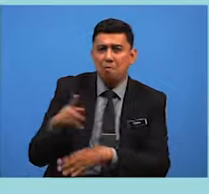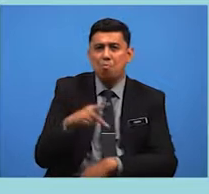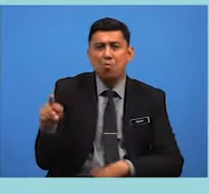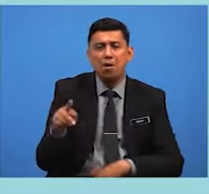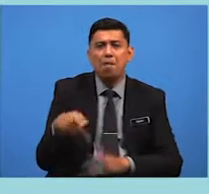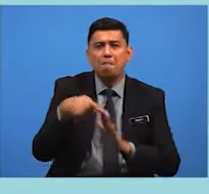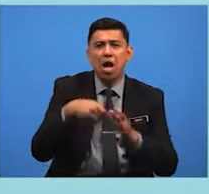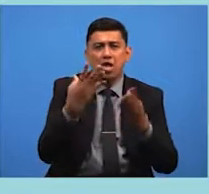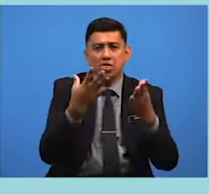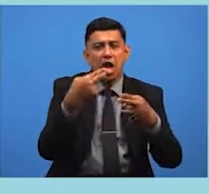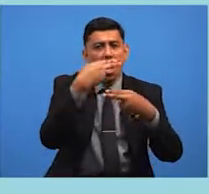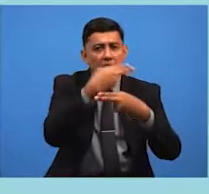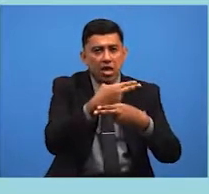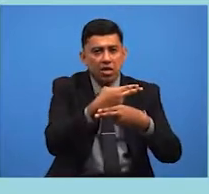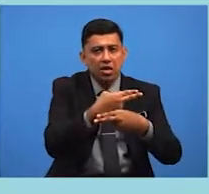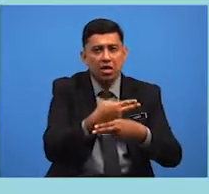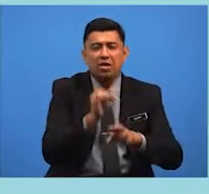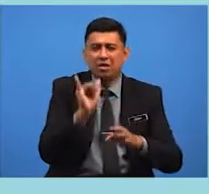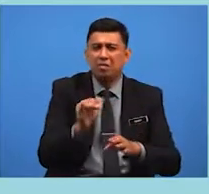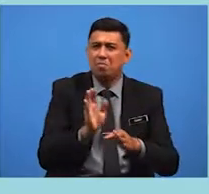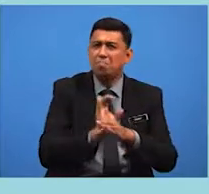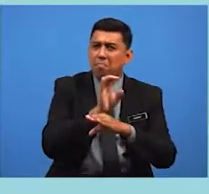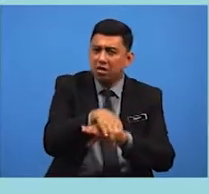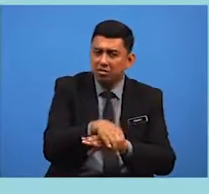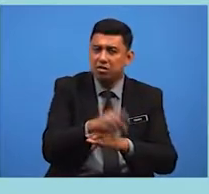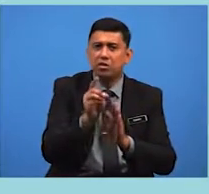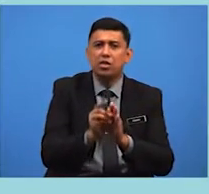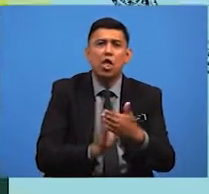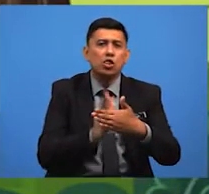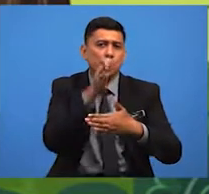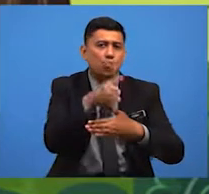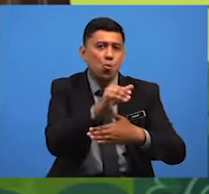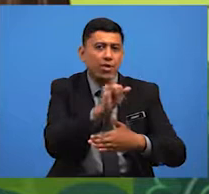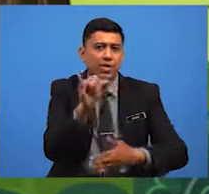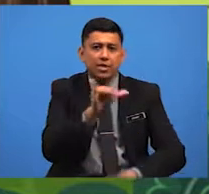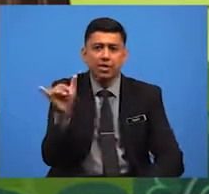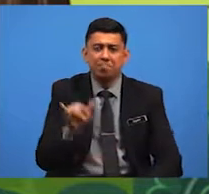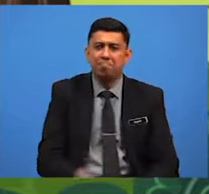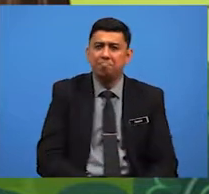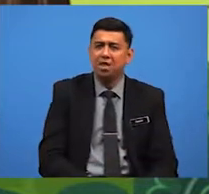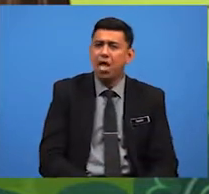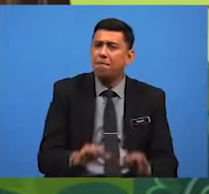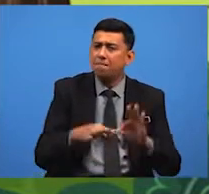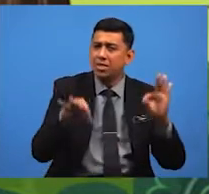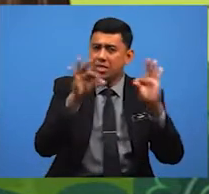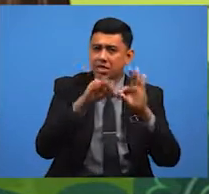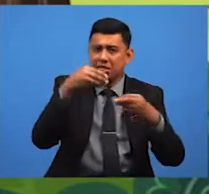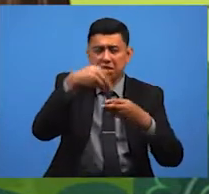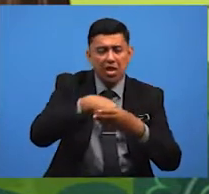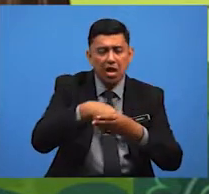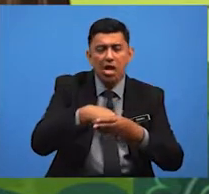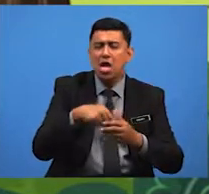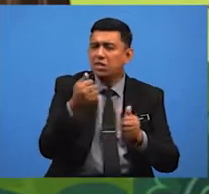pelbagai halangan yang terpaksa ditempuhinya. Nilai ini amat penting dalam